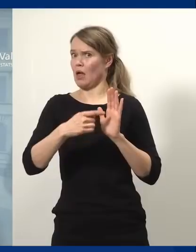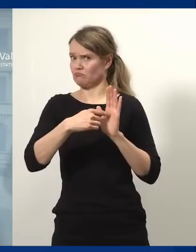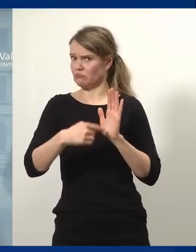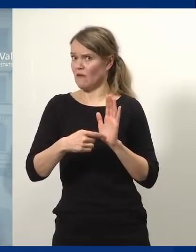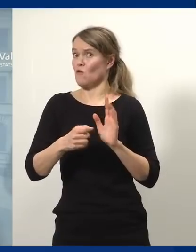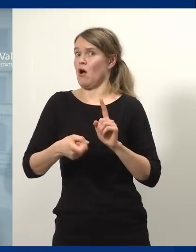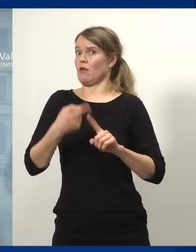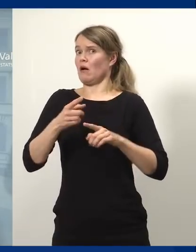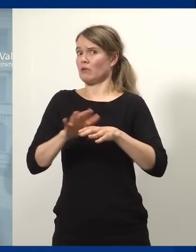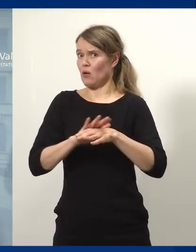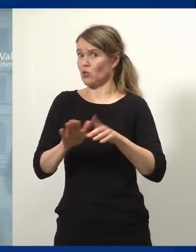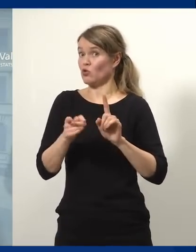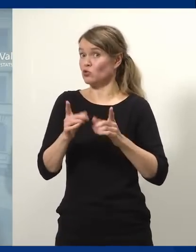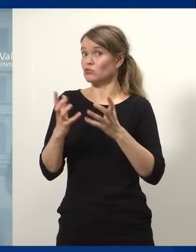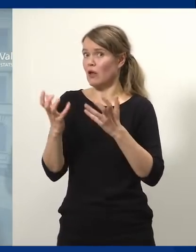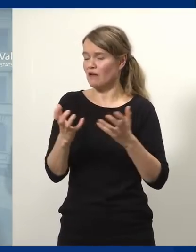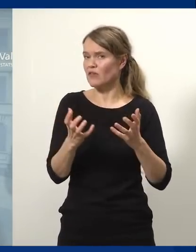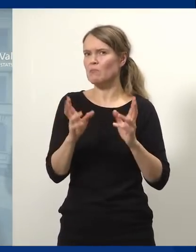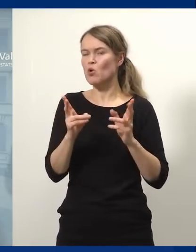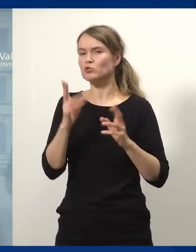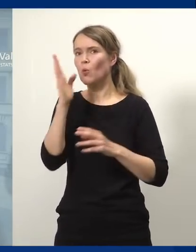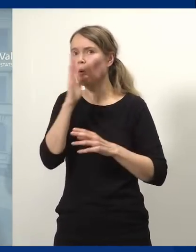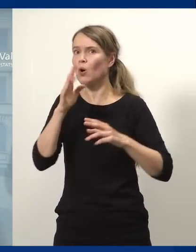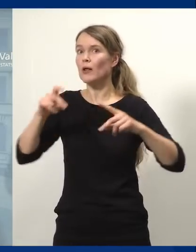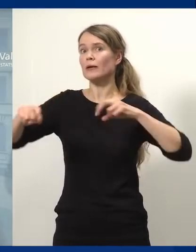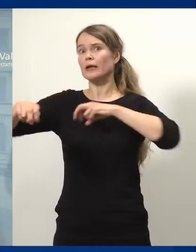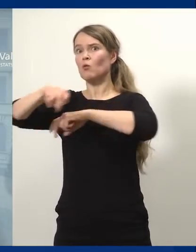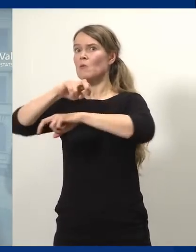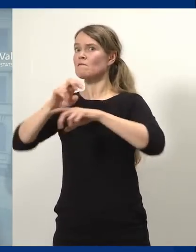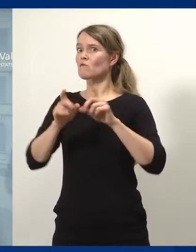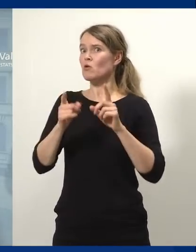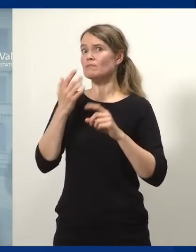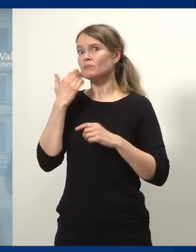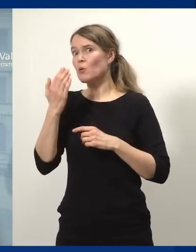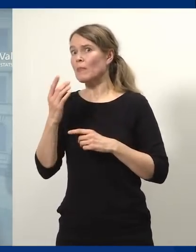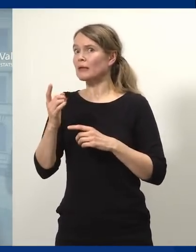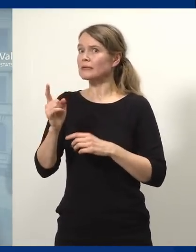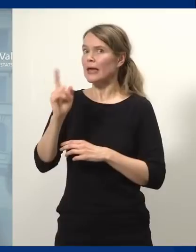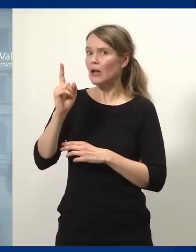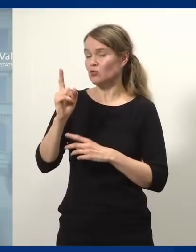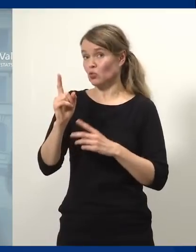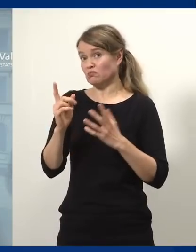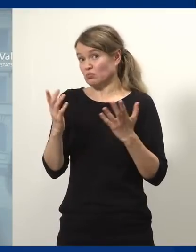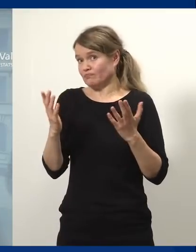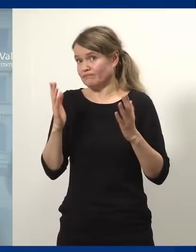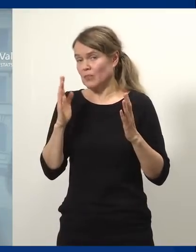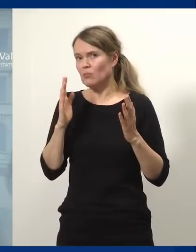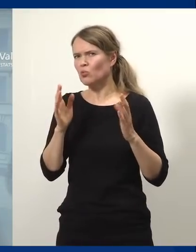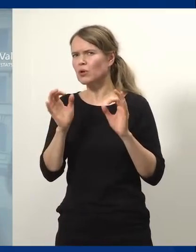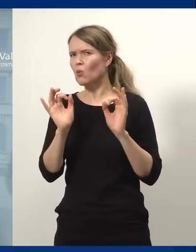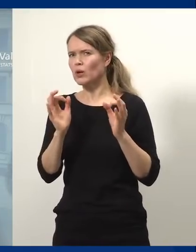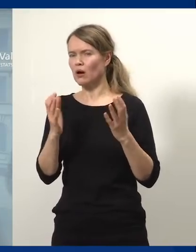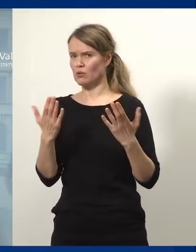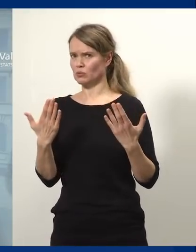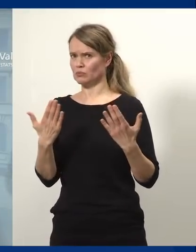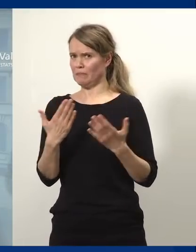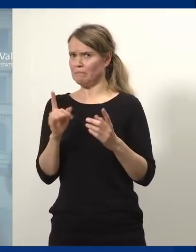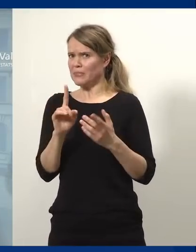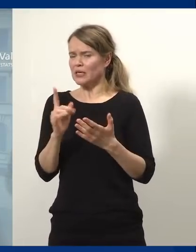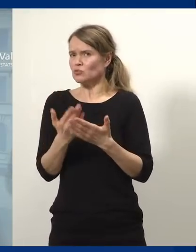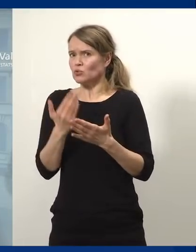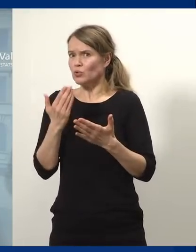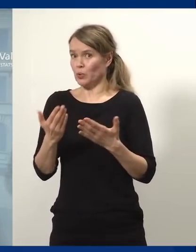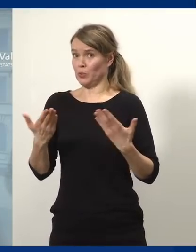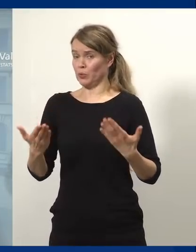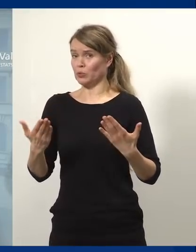myös ulkonaliikkumiskiellon pääministeri mainitsi. Kysyisin, miksi ulkonaliikkumiskielto on nyt keinovalikoimassa mukana, kun sitä